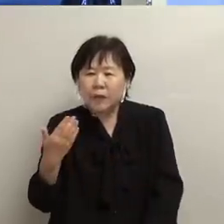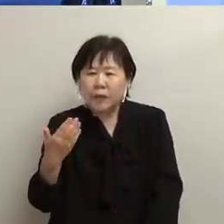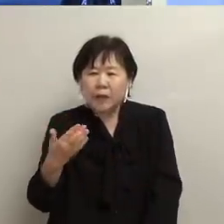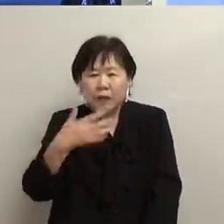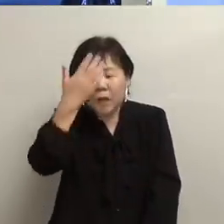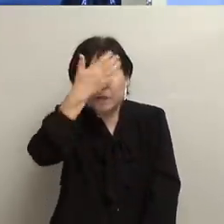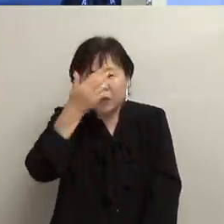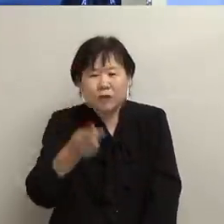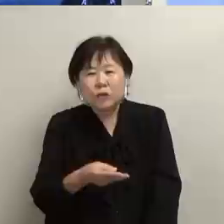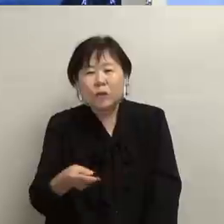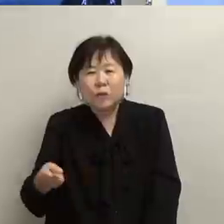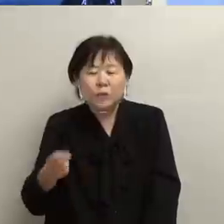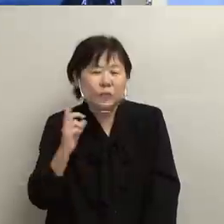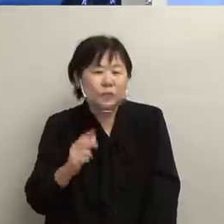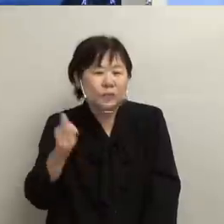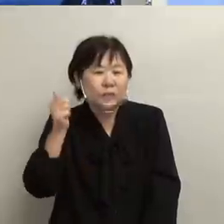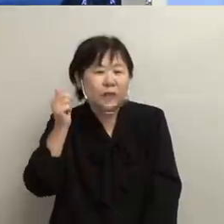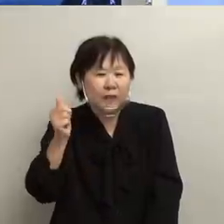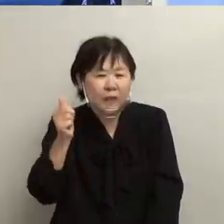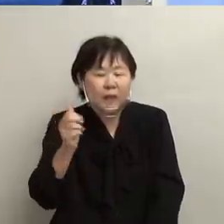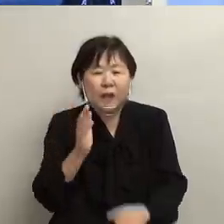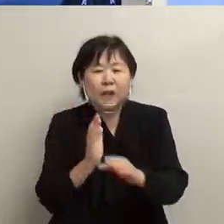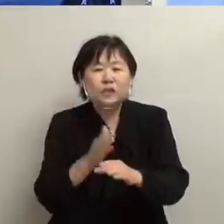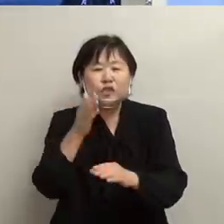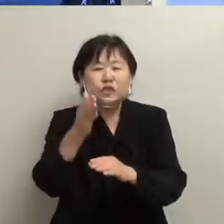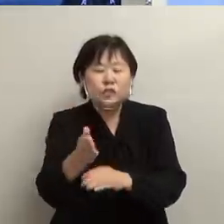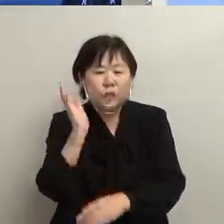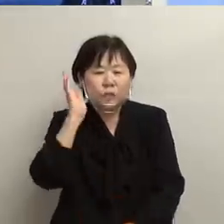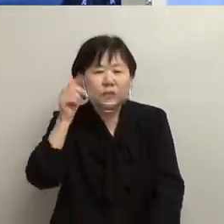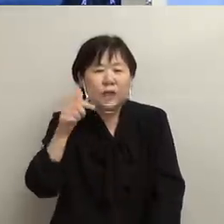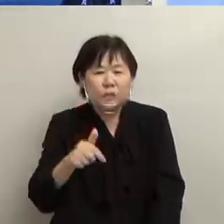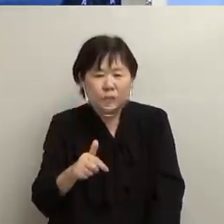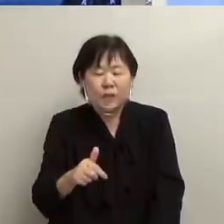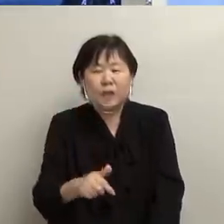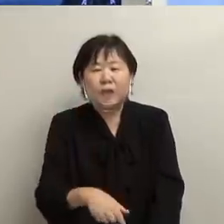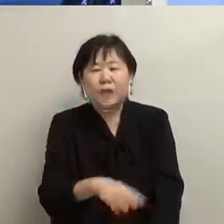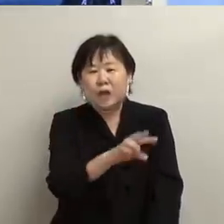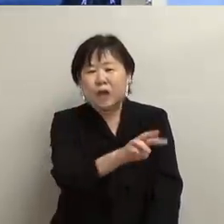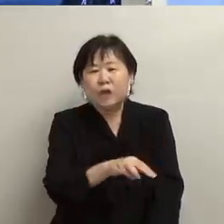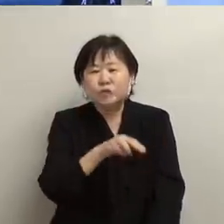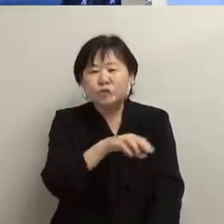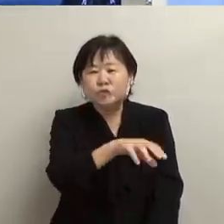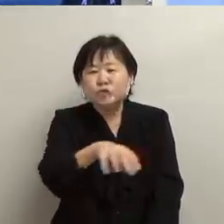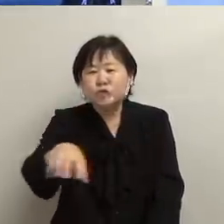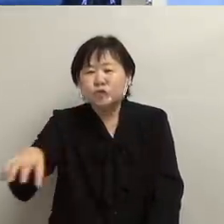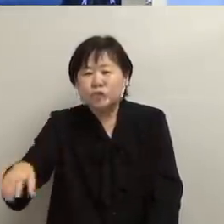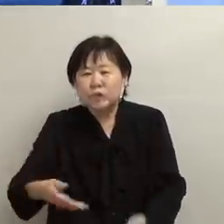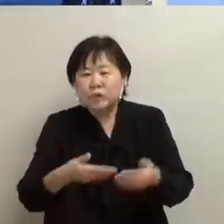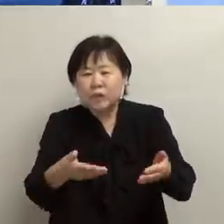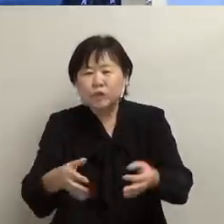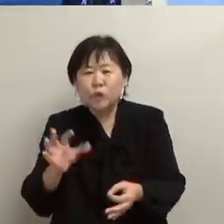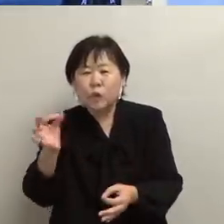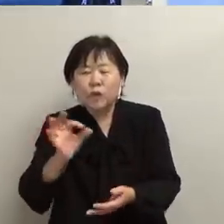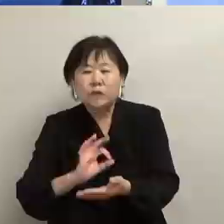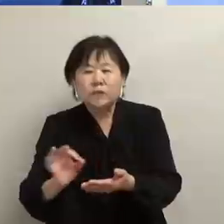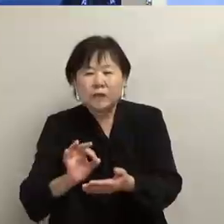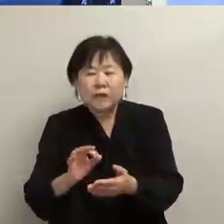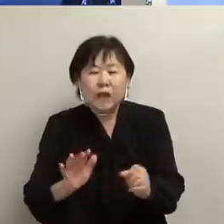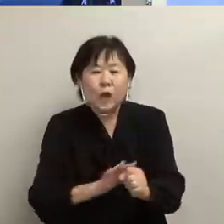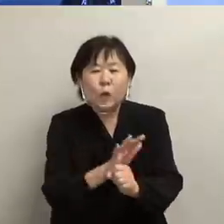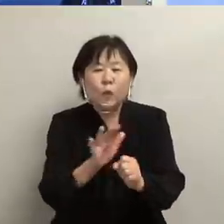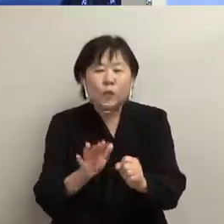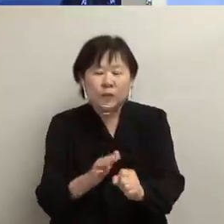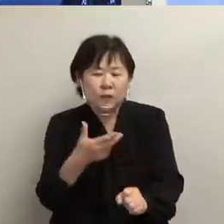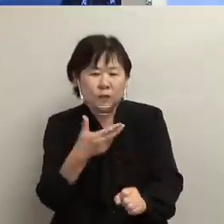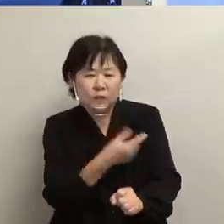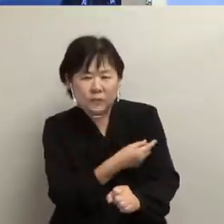バイデン大統領んですねあの中央政府から隔週に提供している資金を使ってコロナの